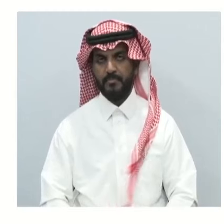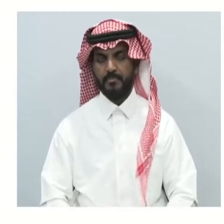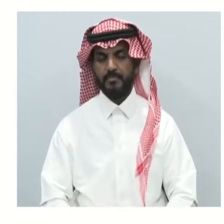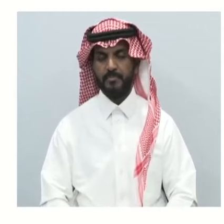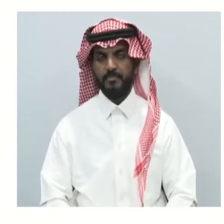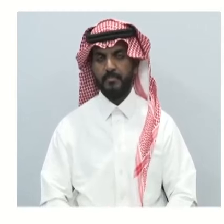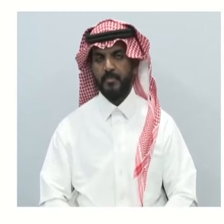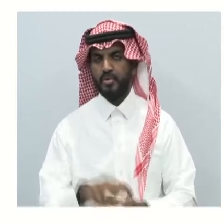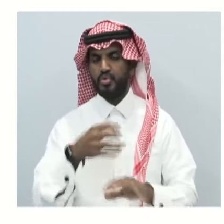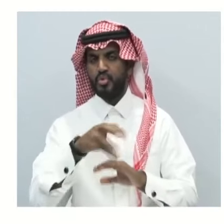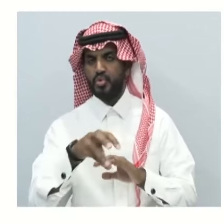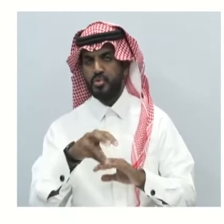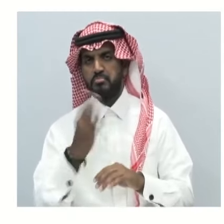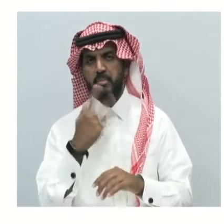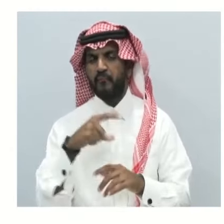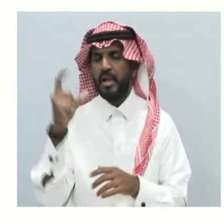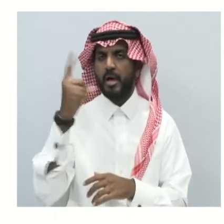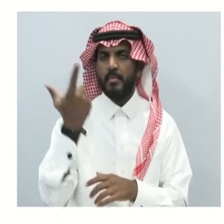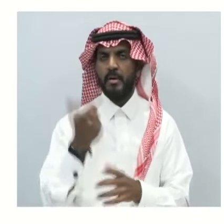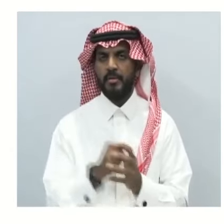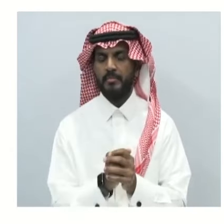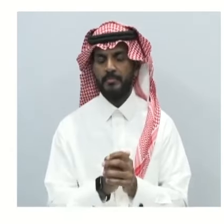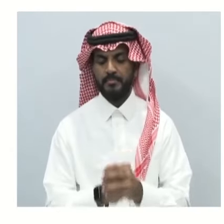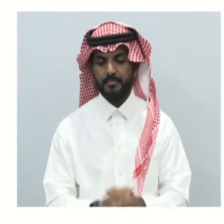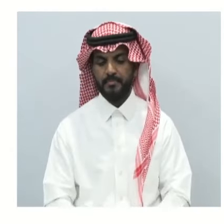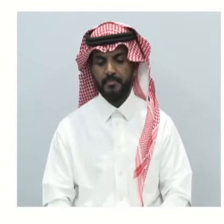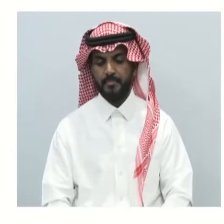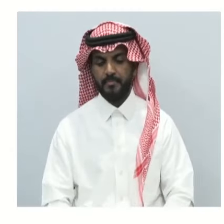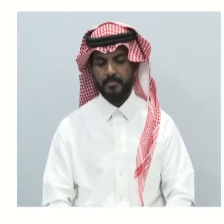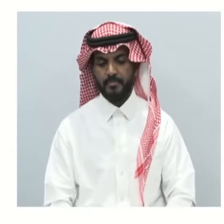ما هو الجزء الذي ليس من معالم سطح القمر